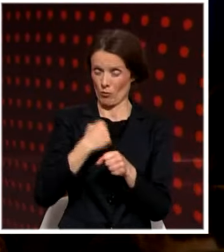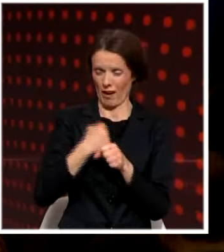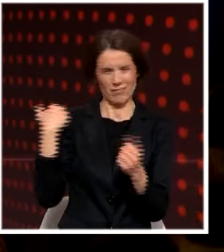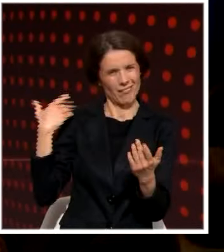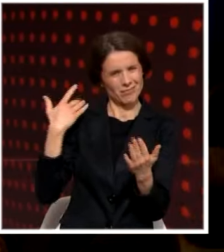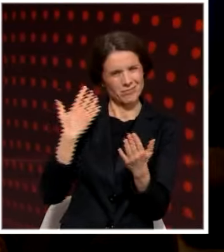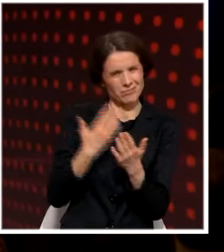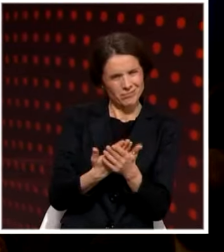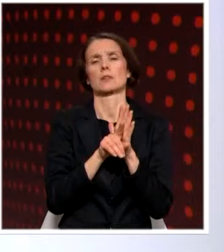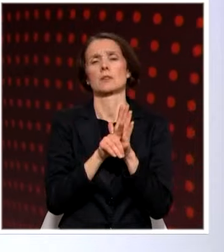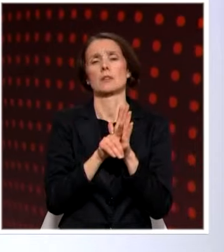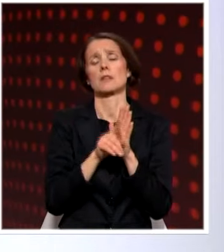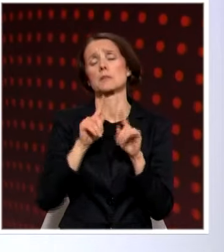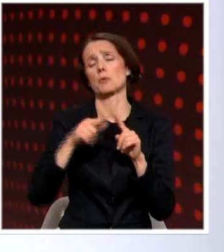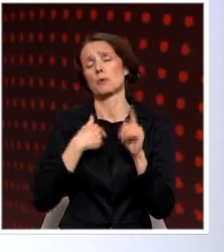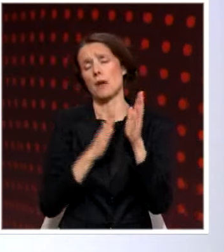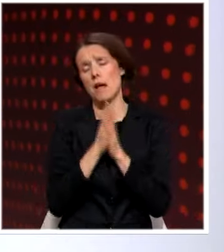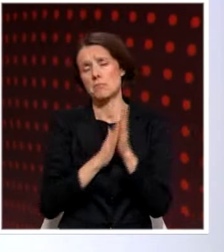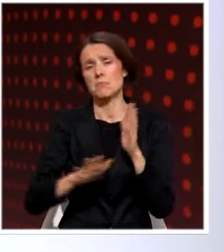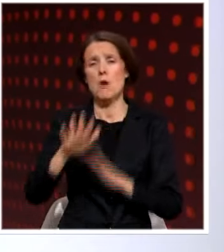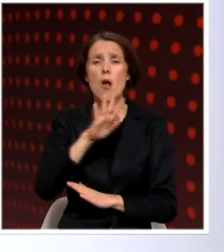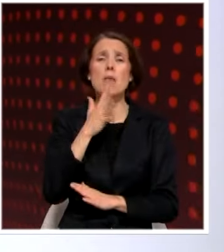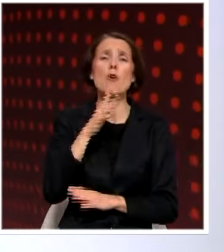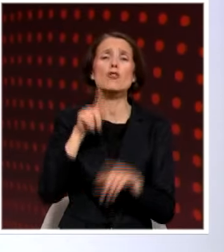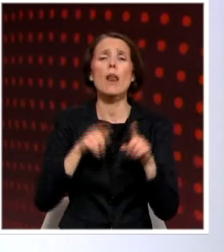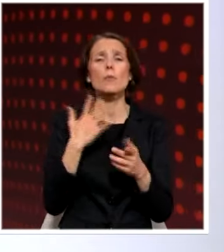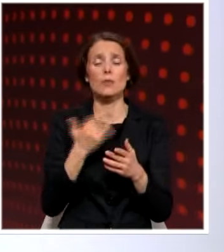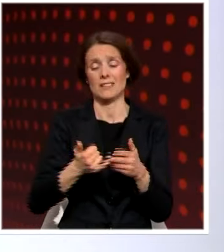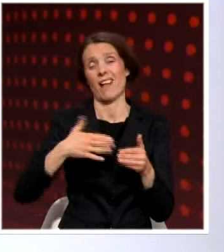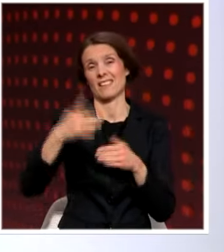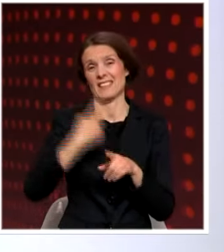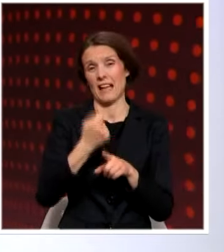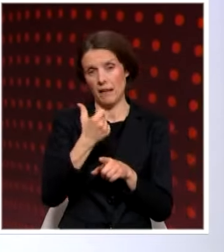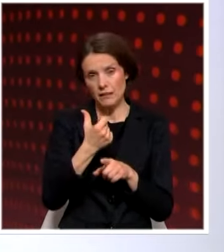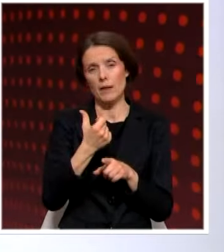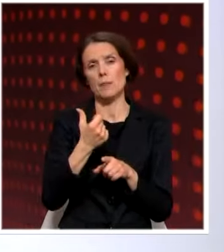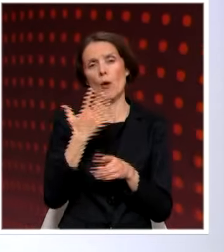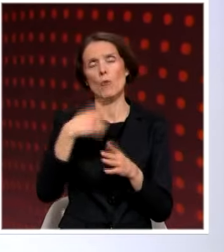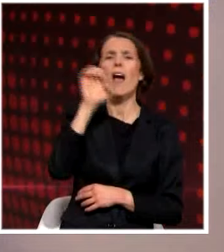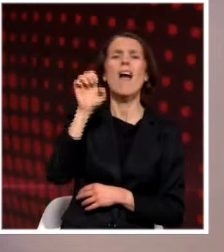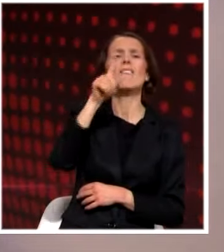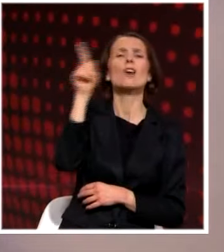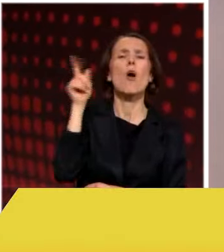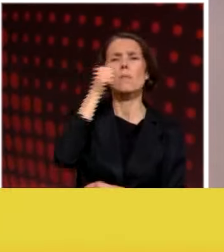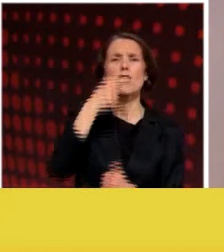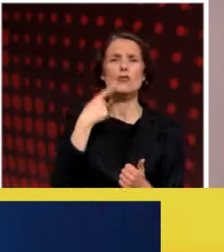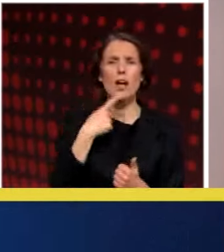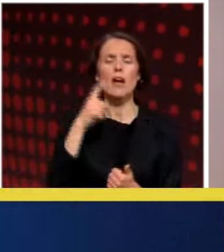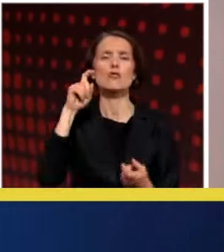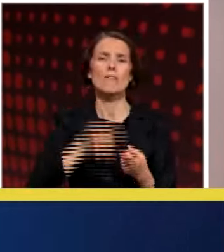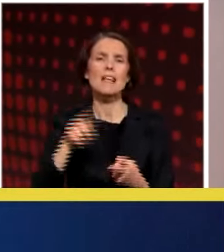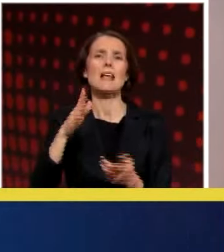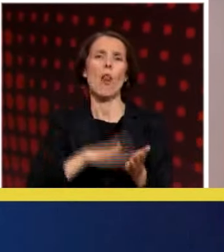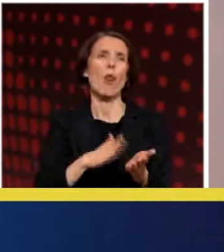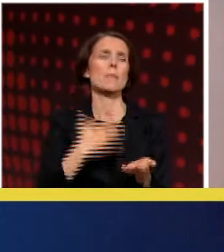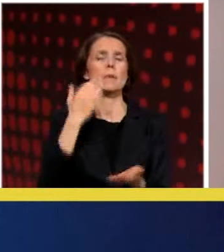Alekszandr Vučić elmondta, hogy a terv, amellyel előáll, átfogó, ambíciózus és nagy lelkesedéssel készült. Minden, amit elértünk,